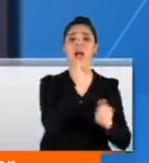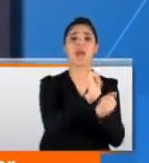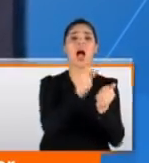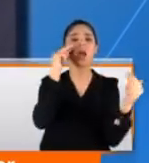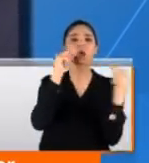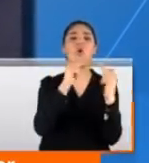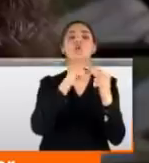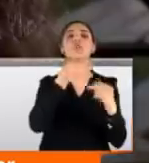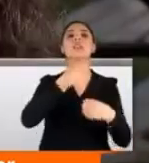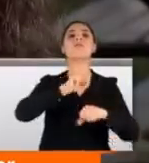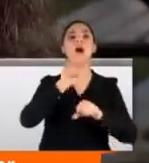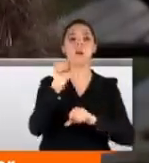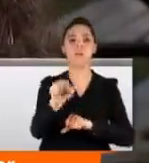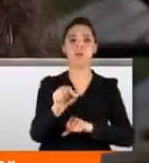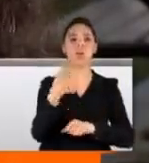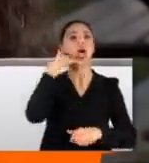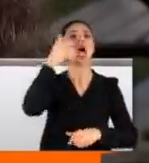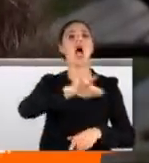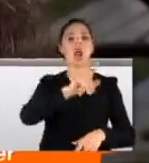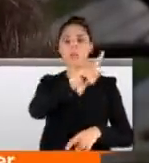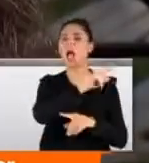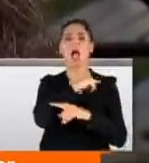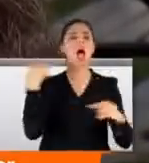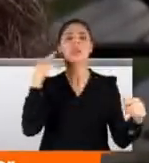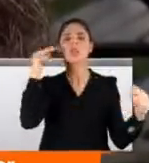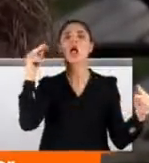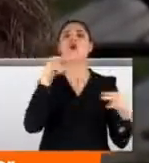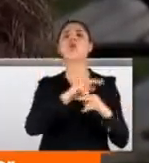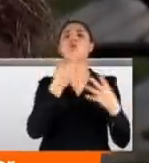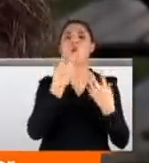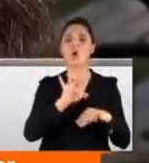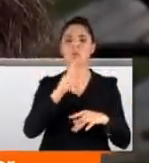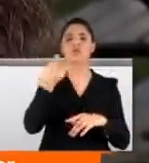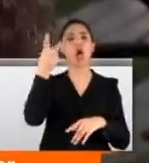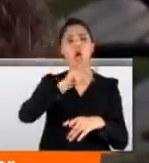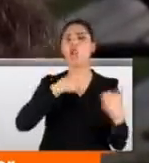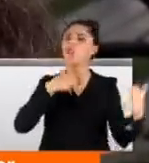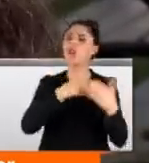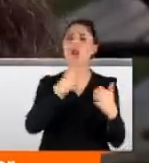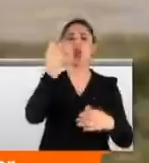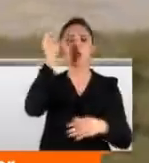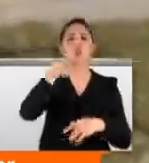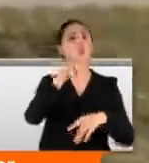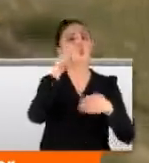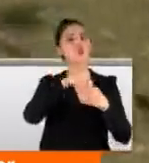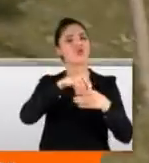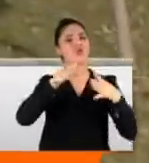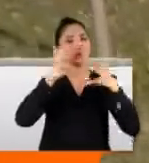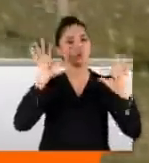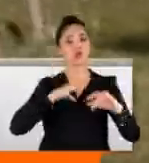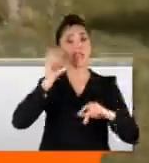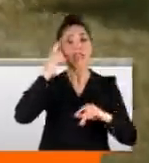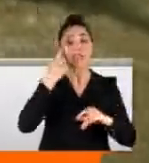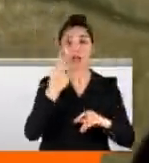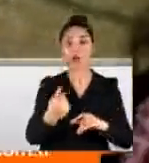ailesiyle görüştürülmüyor. Arayıp durmayın, size onu asla göstermeyeceğiz. Ölene kadar onu unutun. O burada mutlu. İddiaya göre Nermin